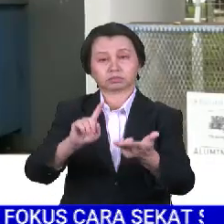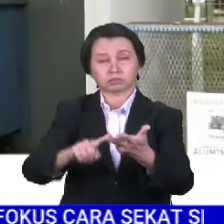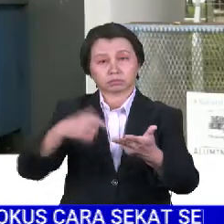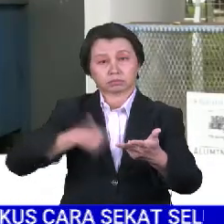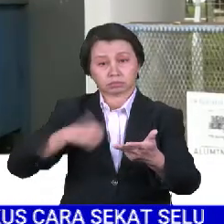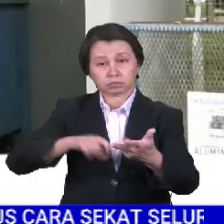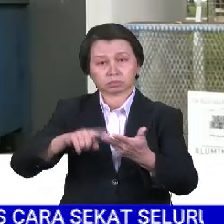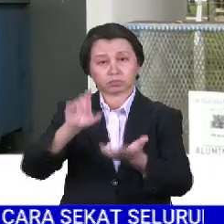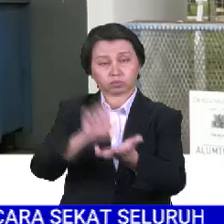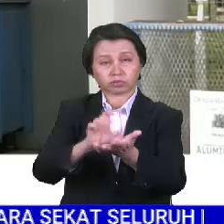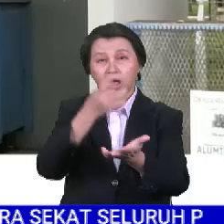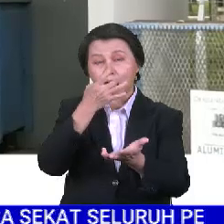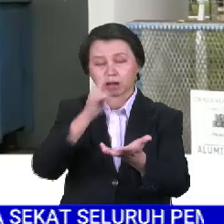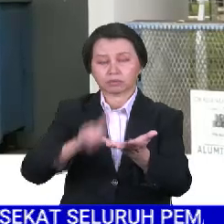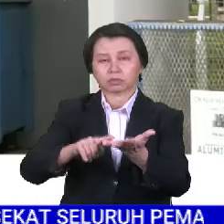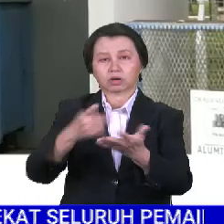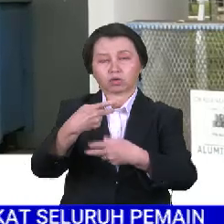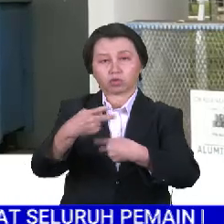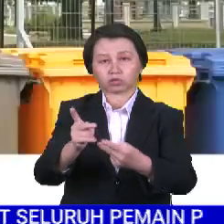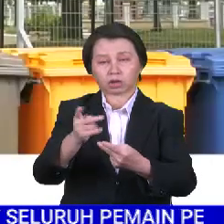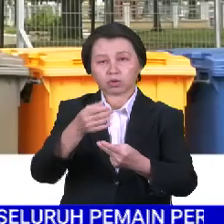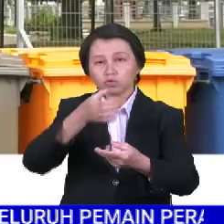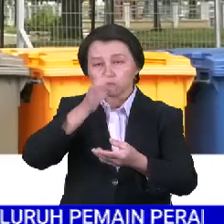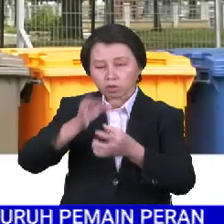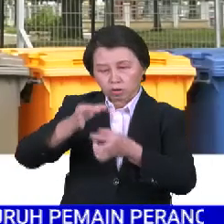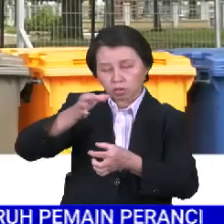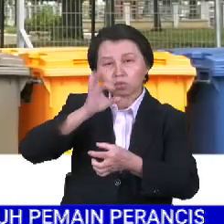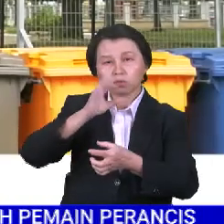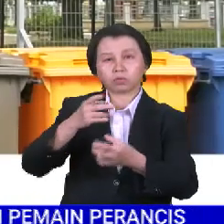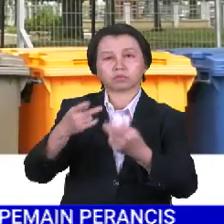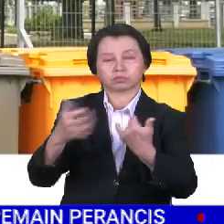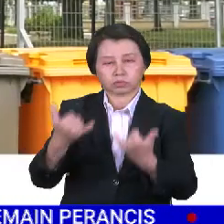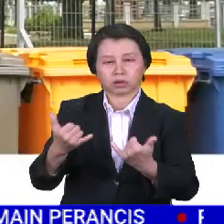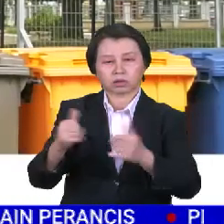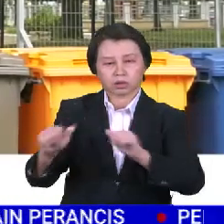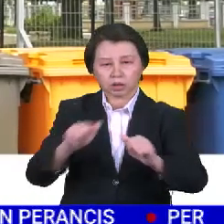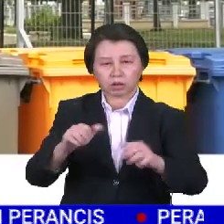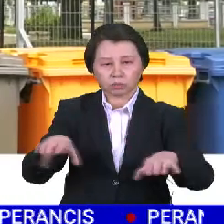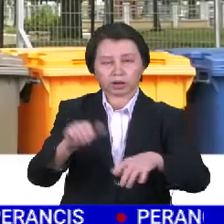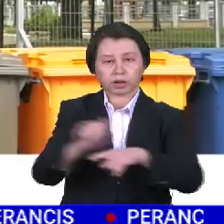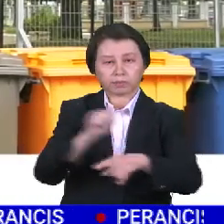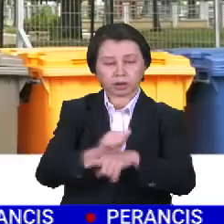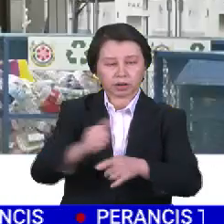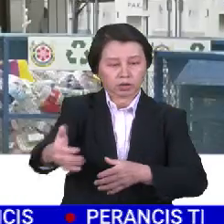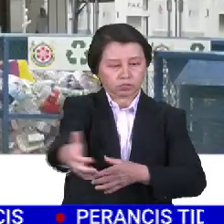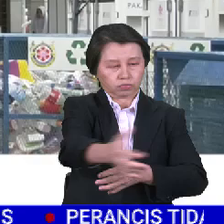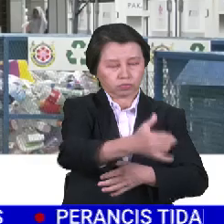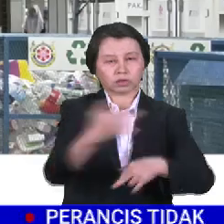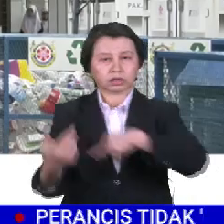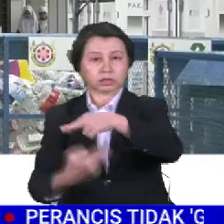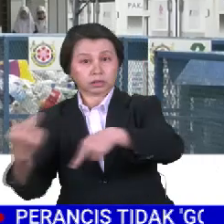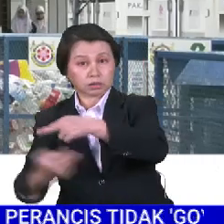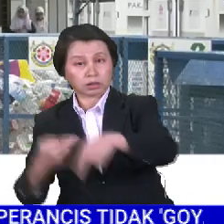pakaian botol kaca dan kotak minuman pihaknya kini Gat melaksanakan program amalan dan kutipan kitar